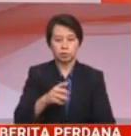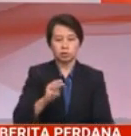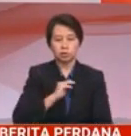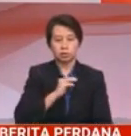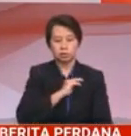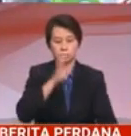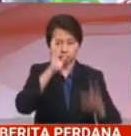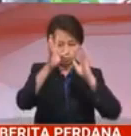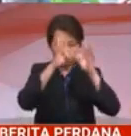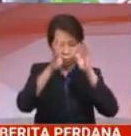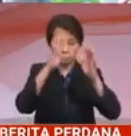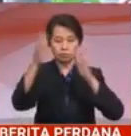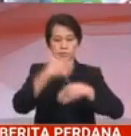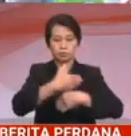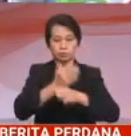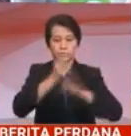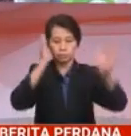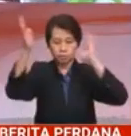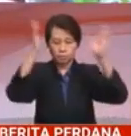Bentuk Malaysia.